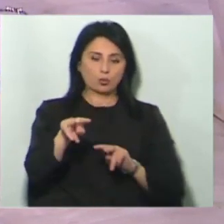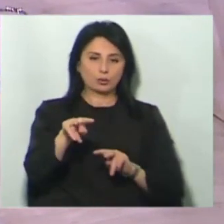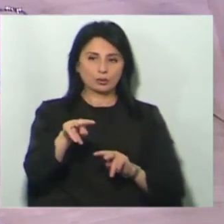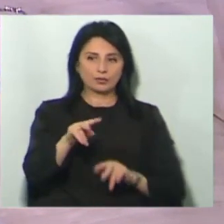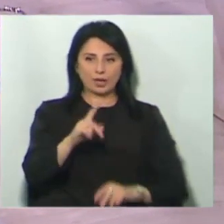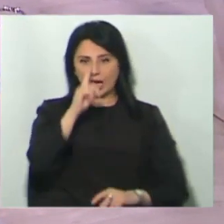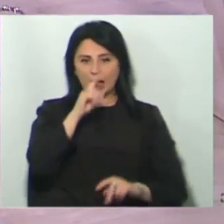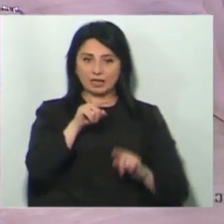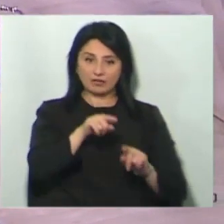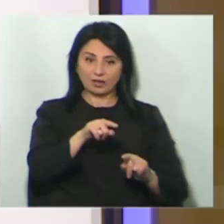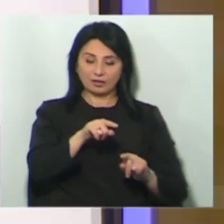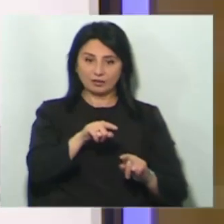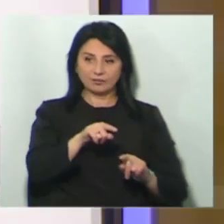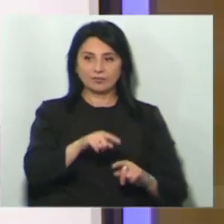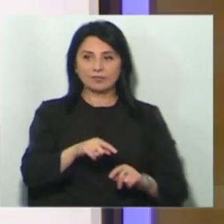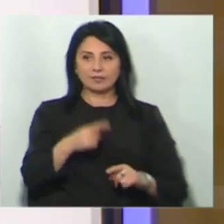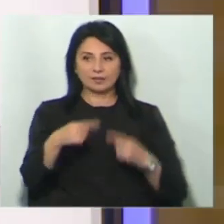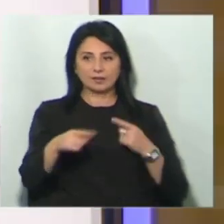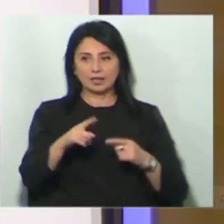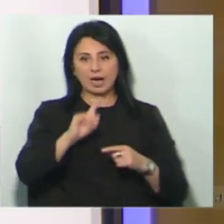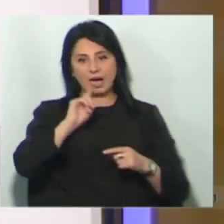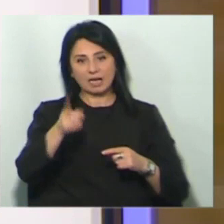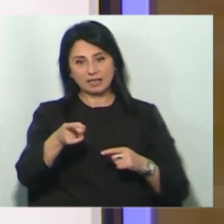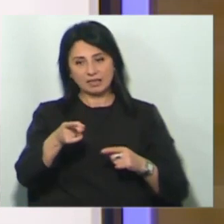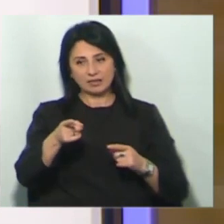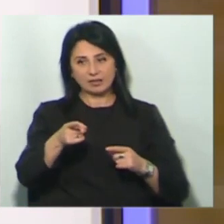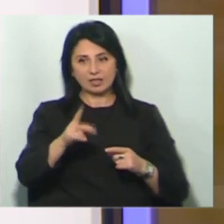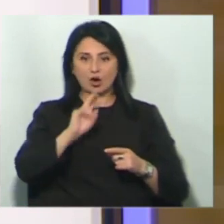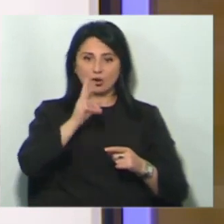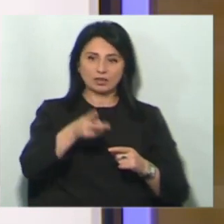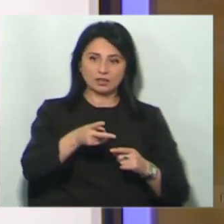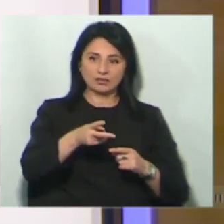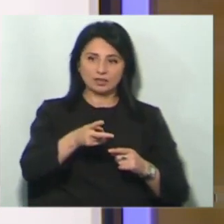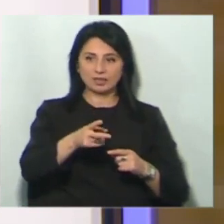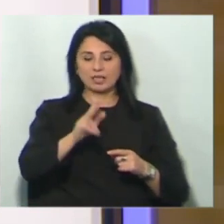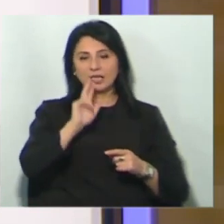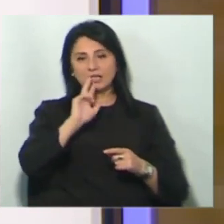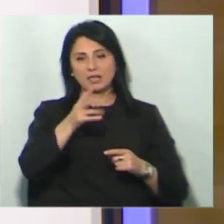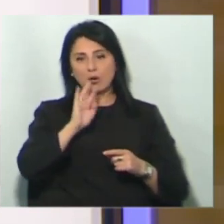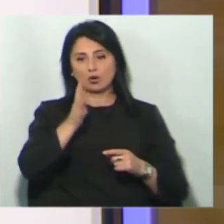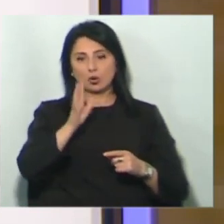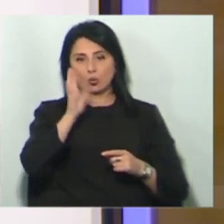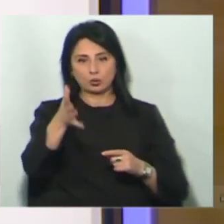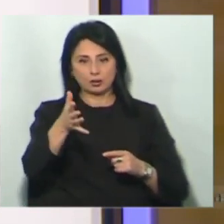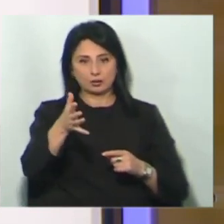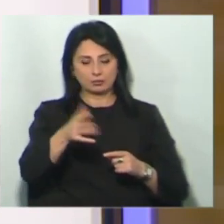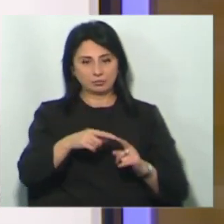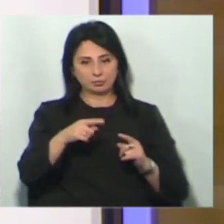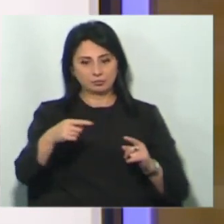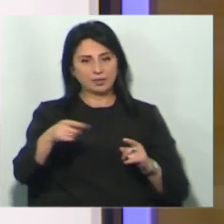განმავლობაში, ერთი თვის განმავლობაში, ერთი წლის განმავლობაში, ორი წლის განმავლობაში, სამი, ოთხი და ხუთი წლის